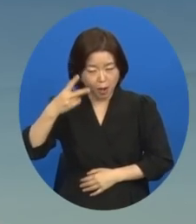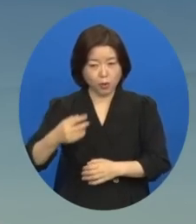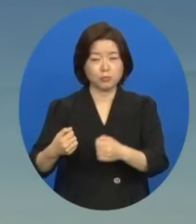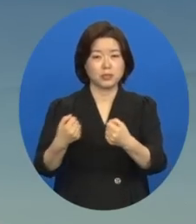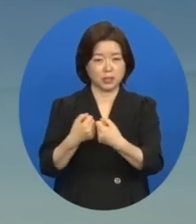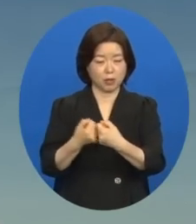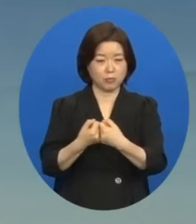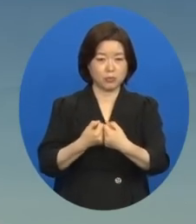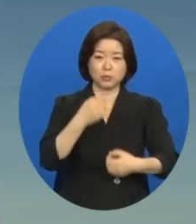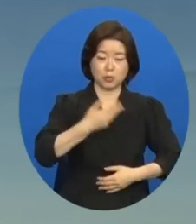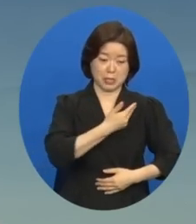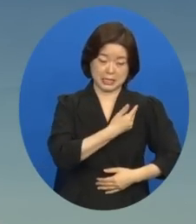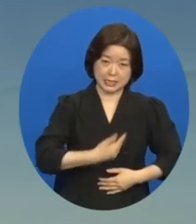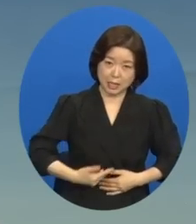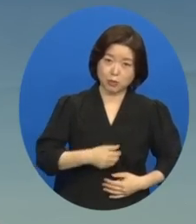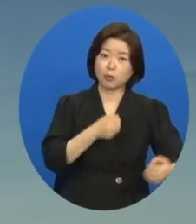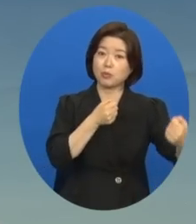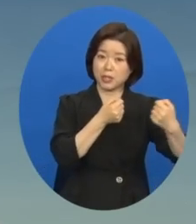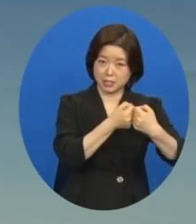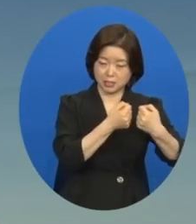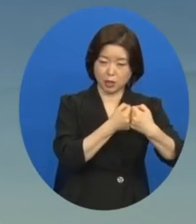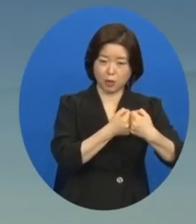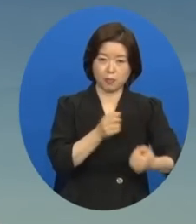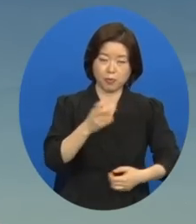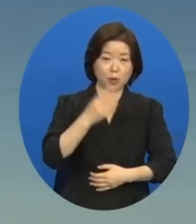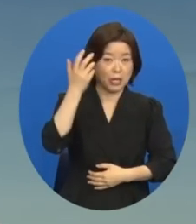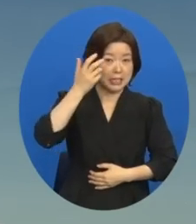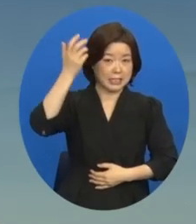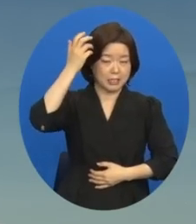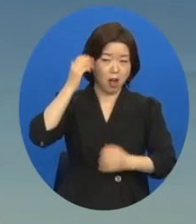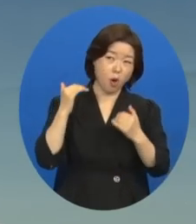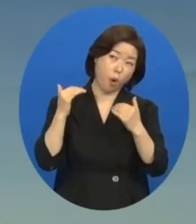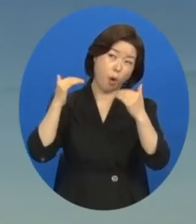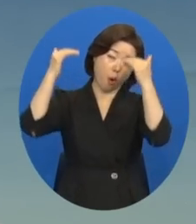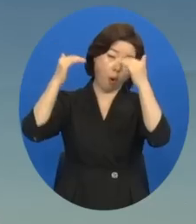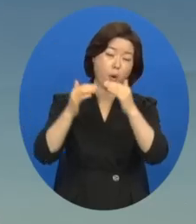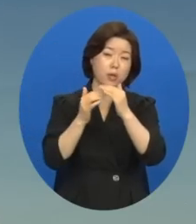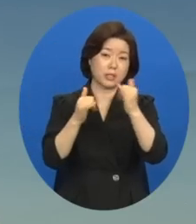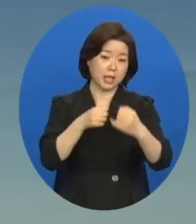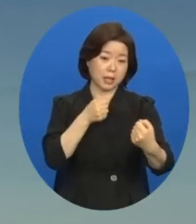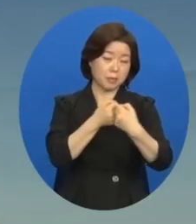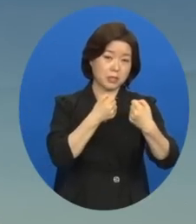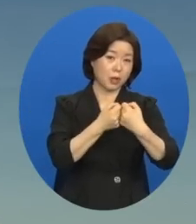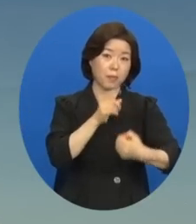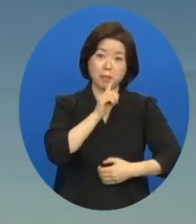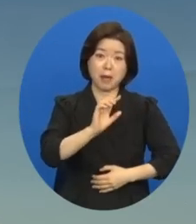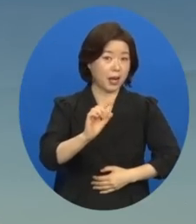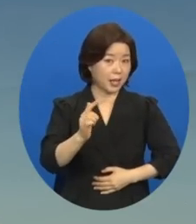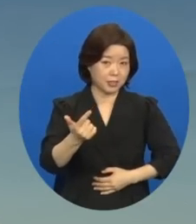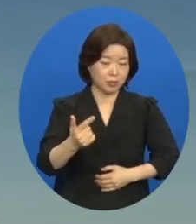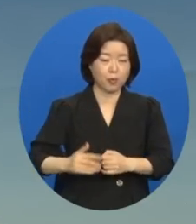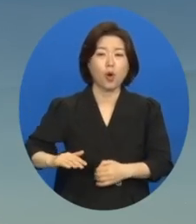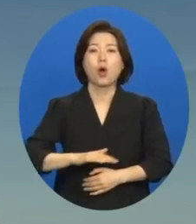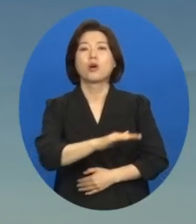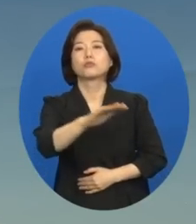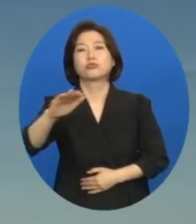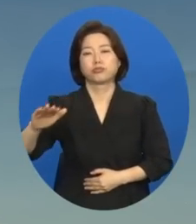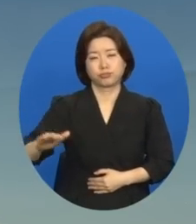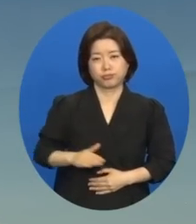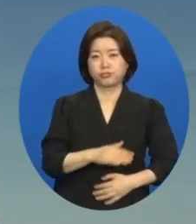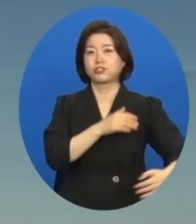싸움, 아니면 어떤 영적 거인들의 싸움이라고 말하고 있지 않고 우리의